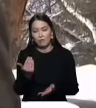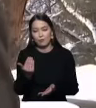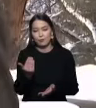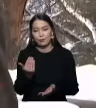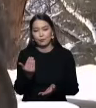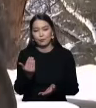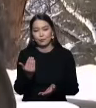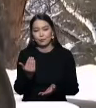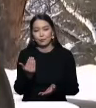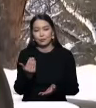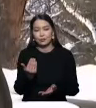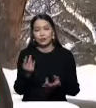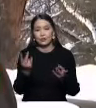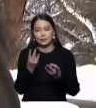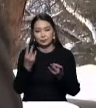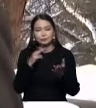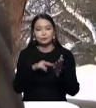Для чего нужна данная пробивка? Ну,